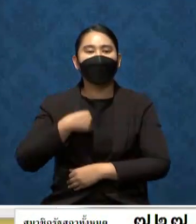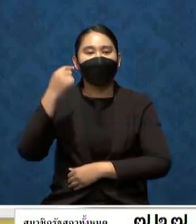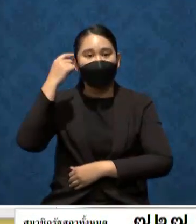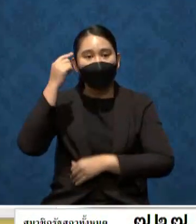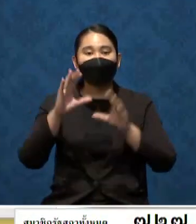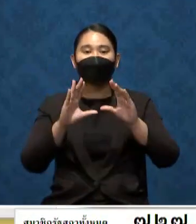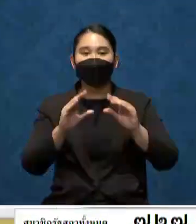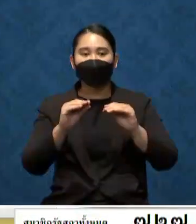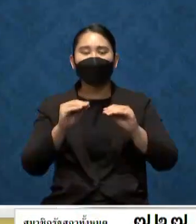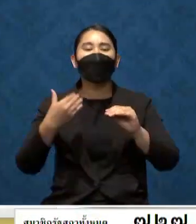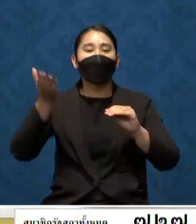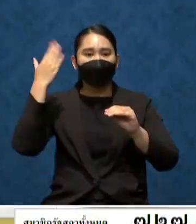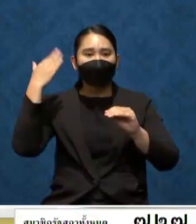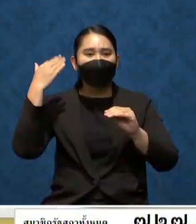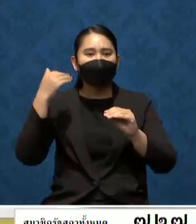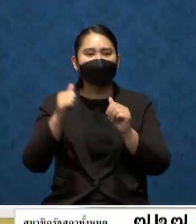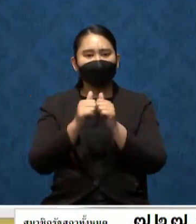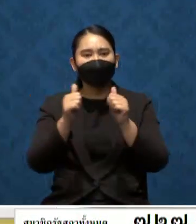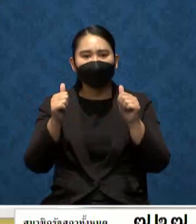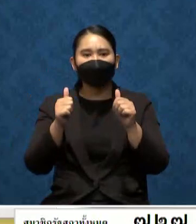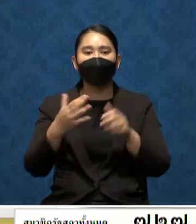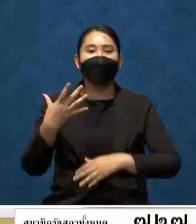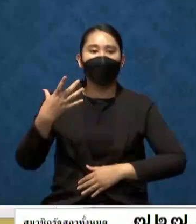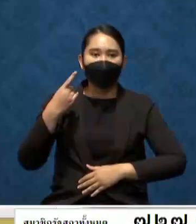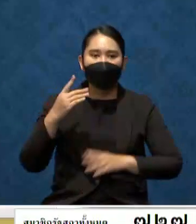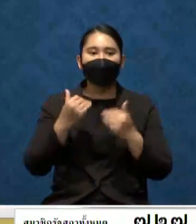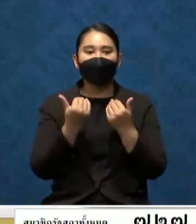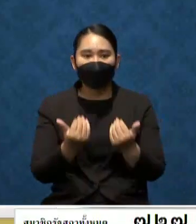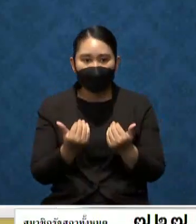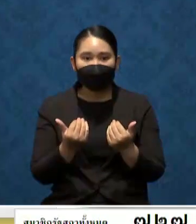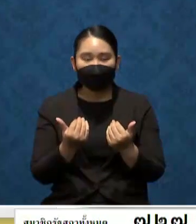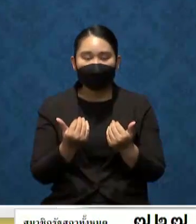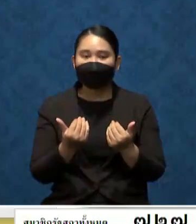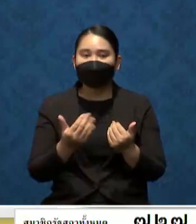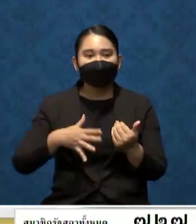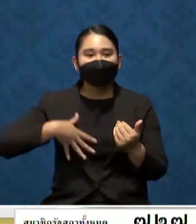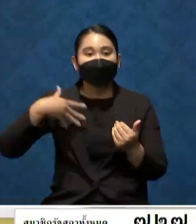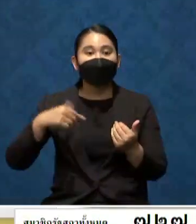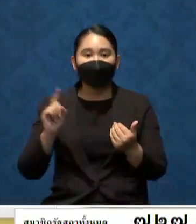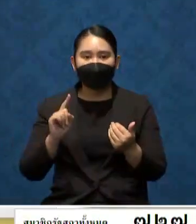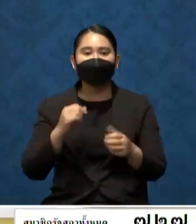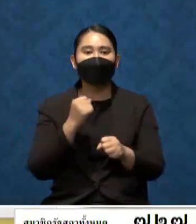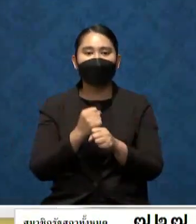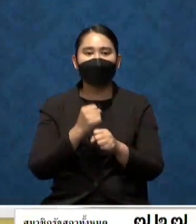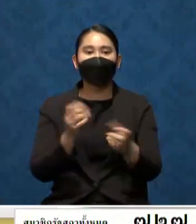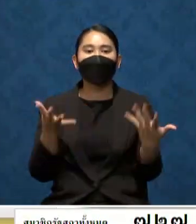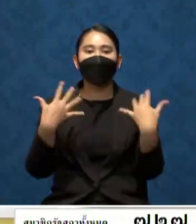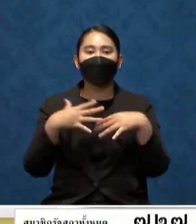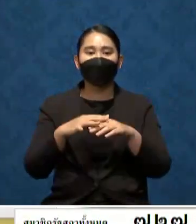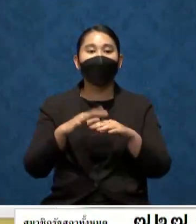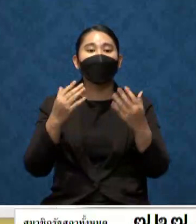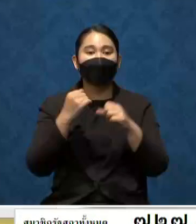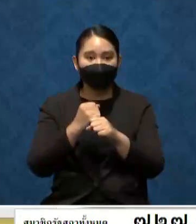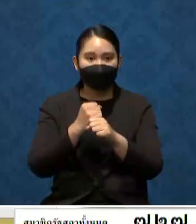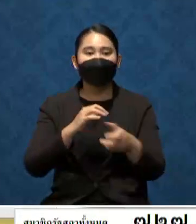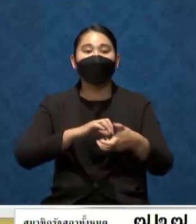ที่เคยดีมาก่อนที่จะมาเกิดเมื่อวานแล้ววันนี้เนี่ยมันจะกลับมาก็คือการทำงานร่วมกันอย่าง